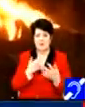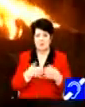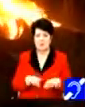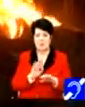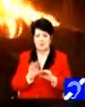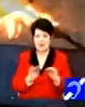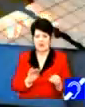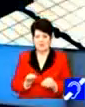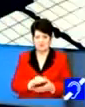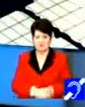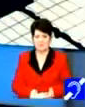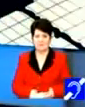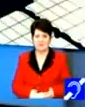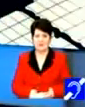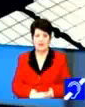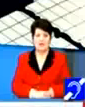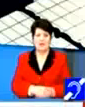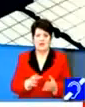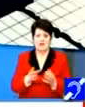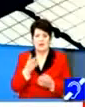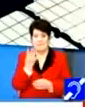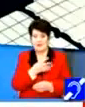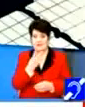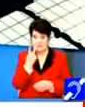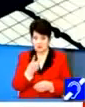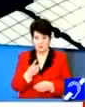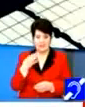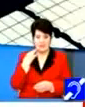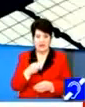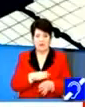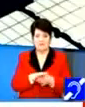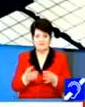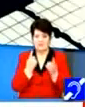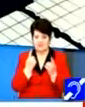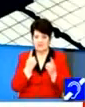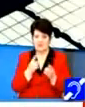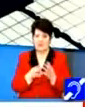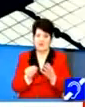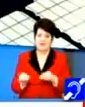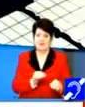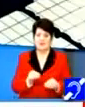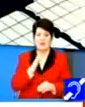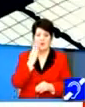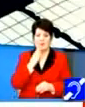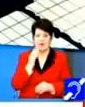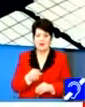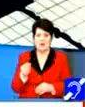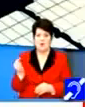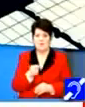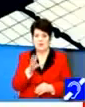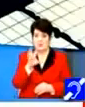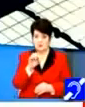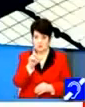miniere. Se împlinesc 42 de ani de la unul dintre cele mai devastatoare seisme din istoria României. Peste 1.500